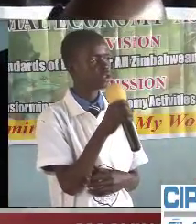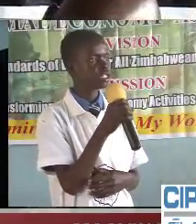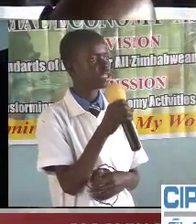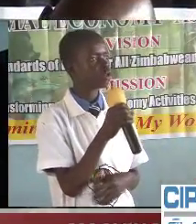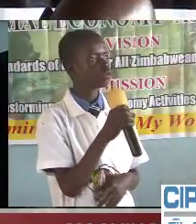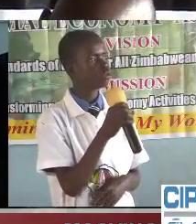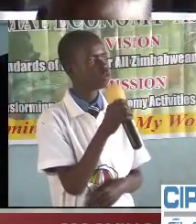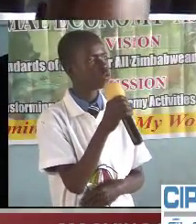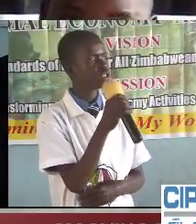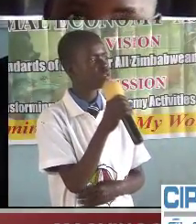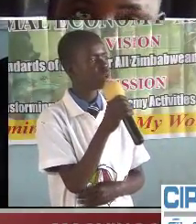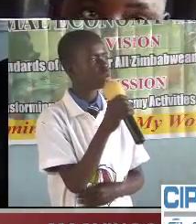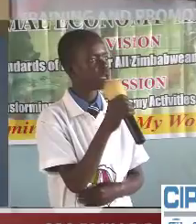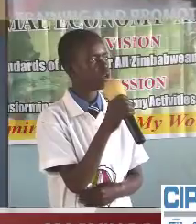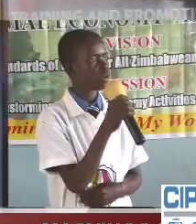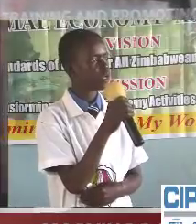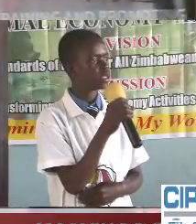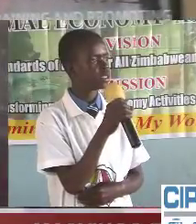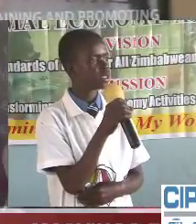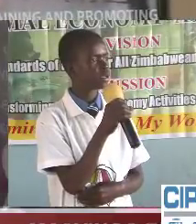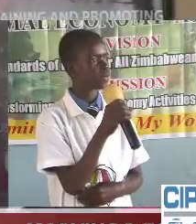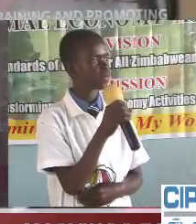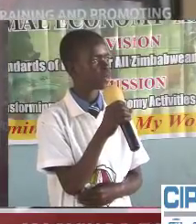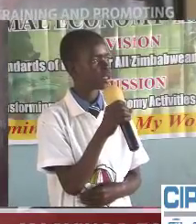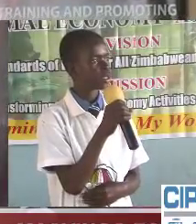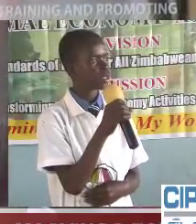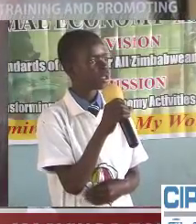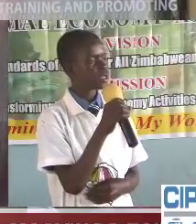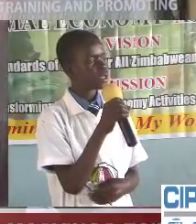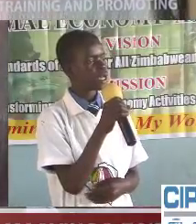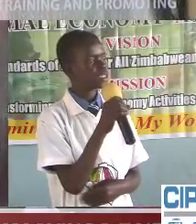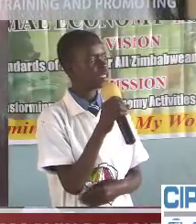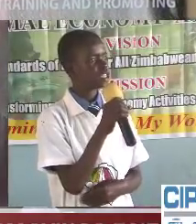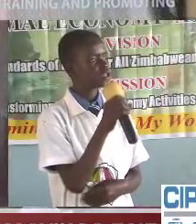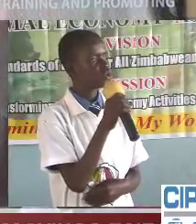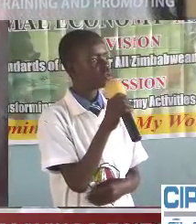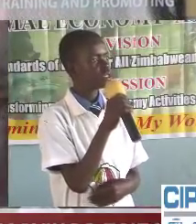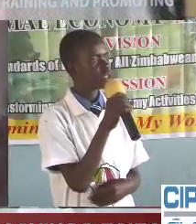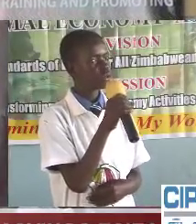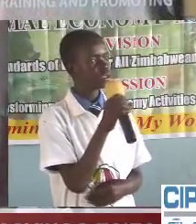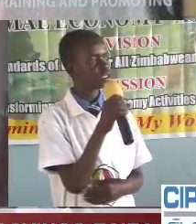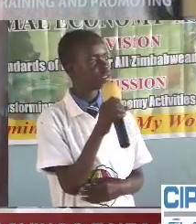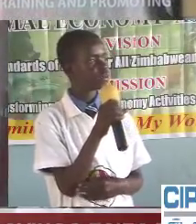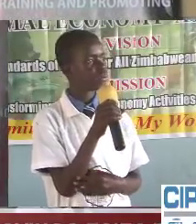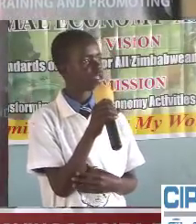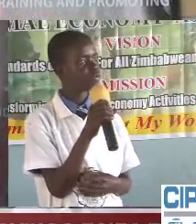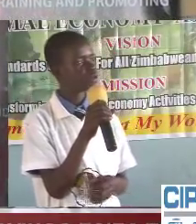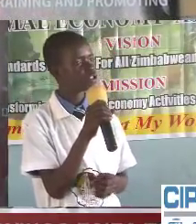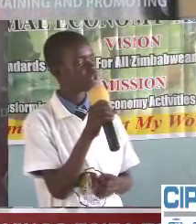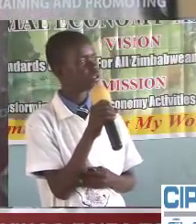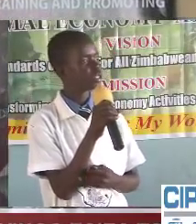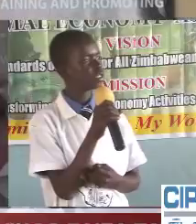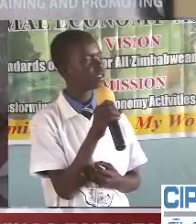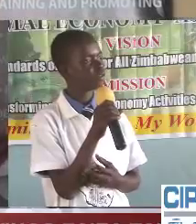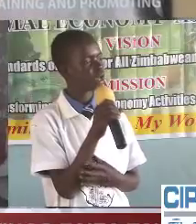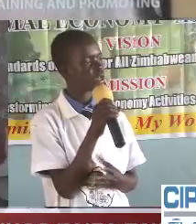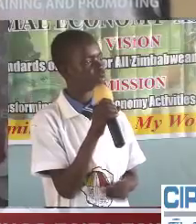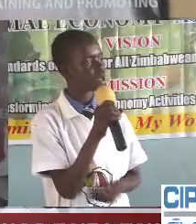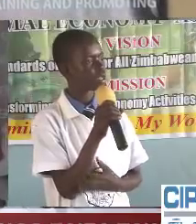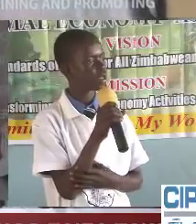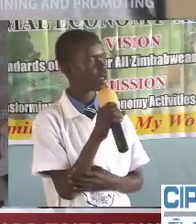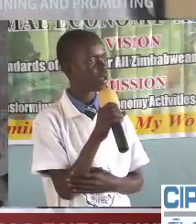hanzi ndinoda kutendai kundipa mukana wakamandida. Hanzi ndachikumbirisawo kuti pane vose